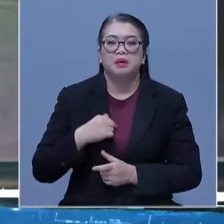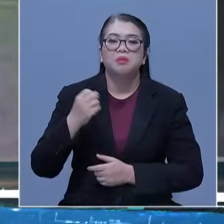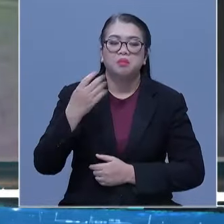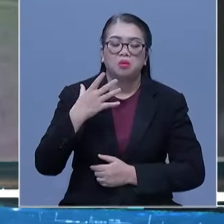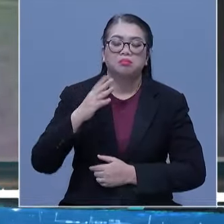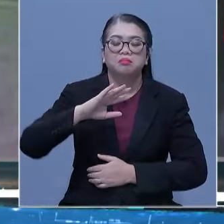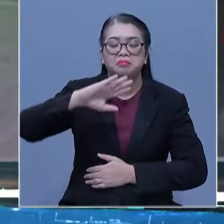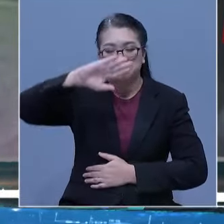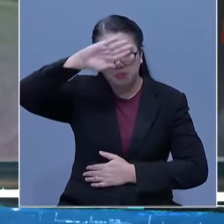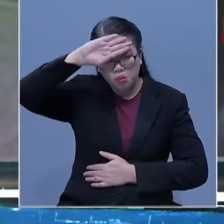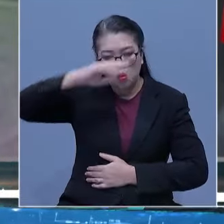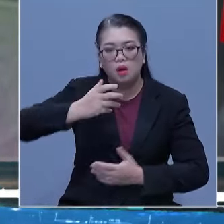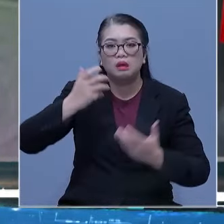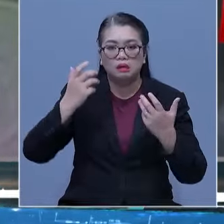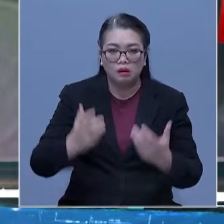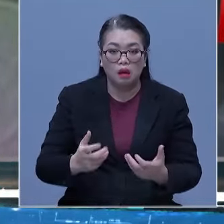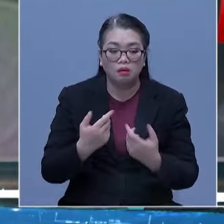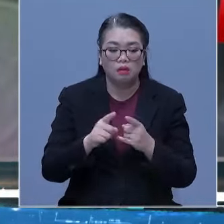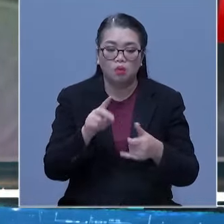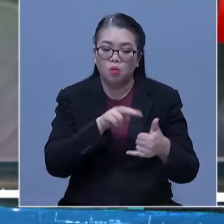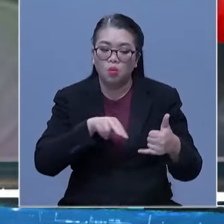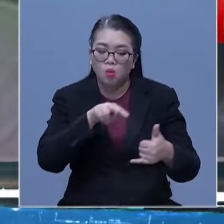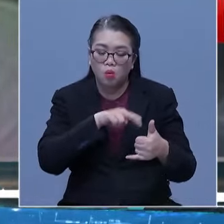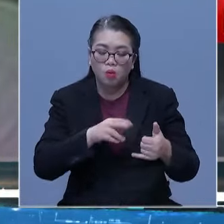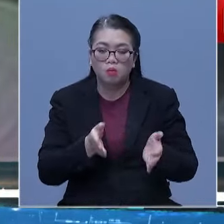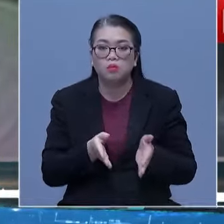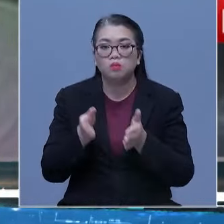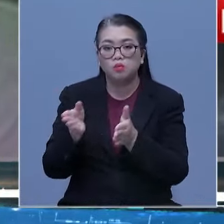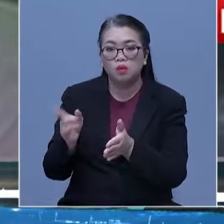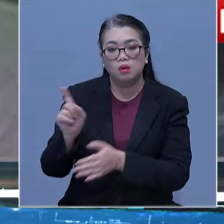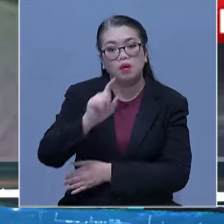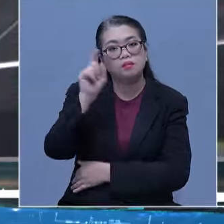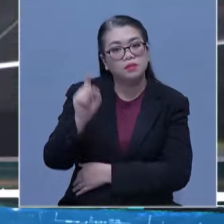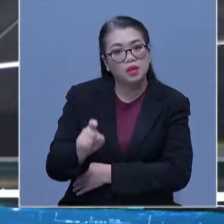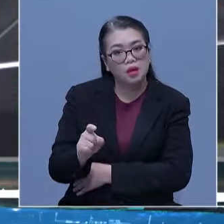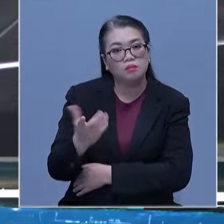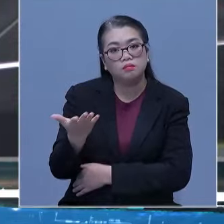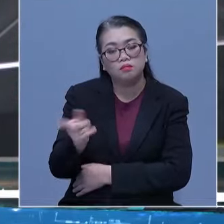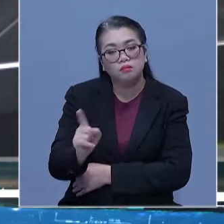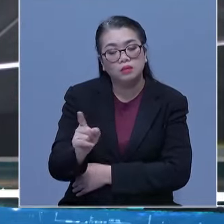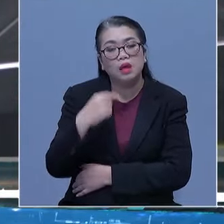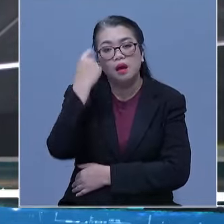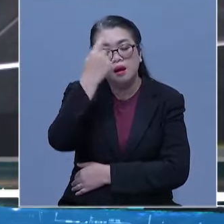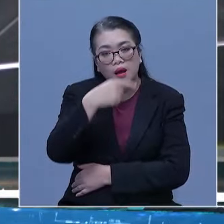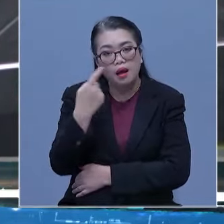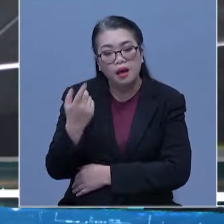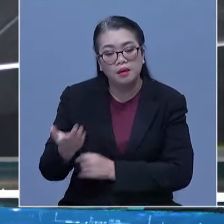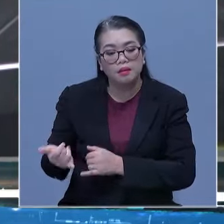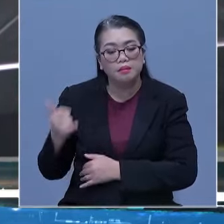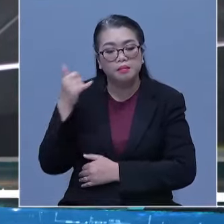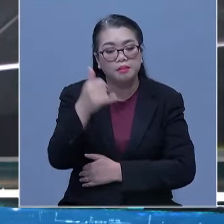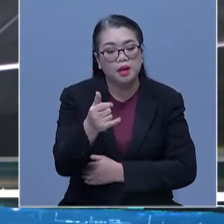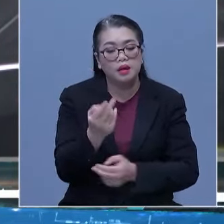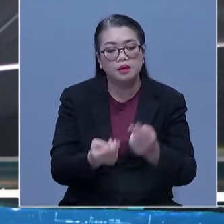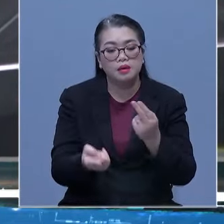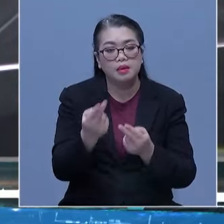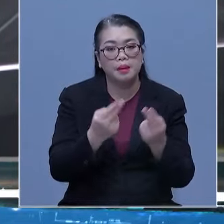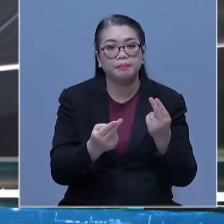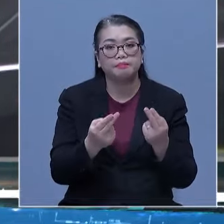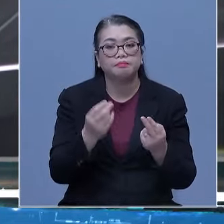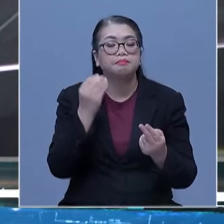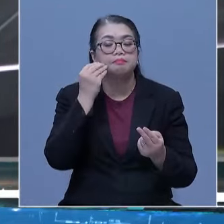สมควรนะอ่ะแต่ท่ามกลางการรักษาอีกด้านนึงก็จะมีคำถามว่าเอ๊แล้วจะมีใครไปเยี่ยมคุณทักษิณที่บ้าน